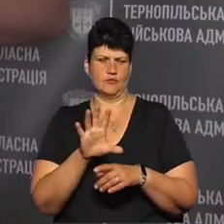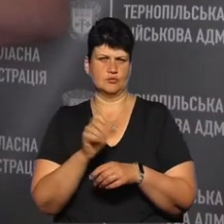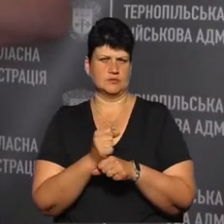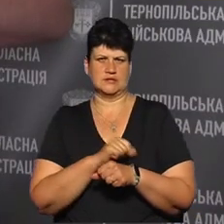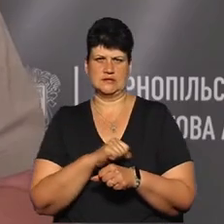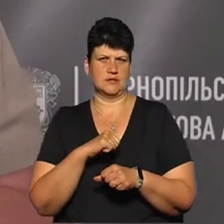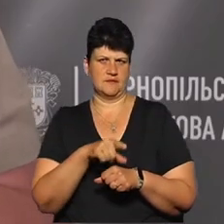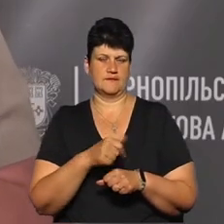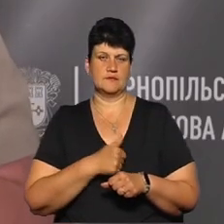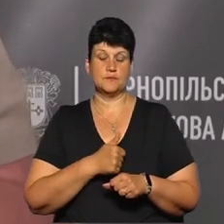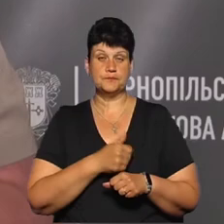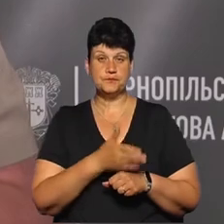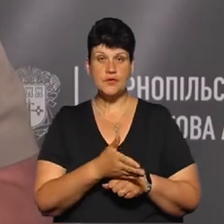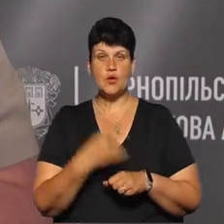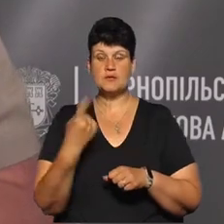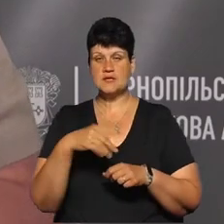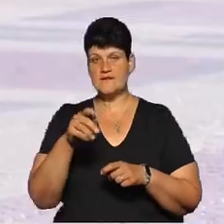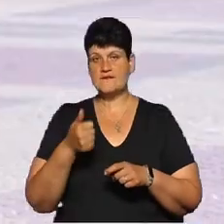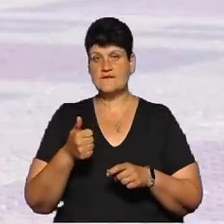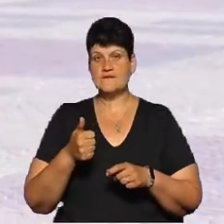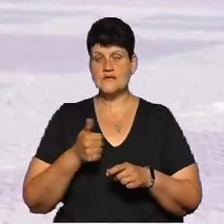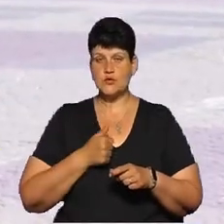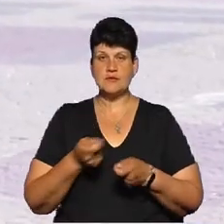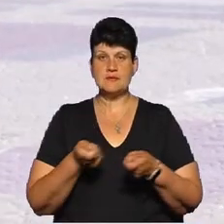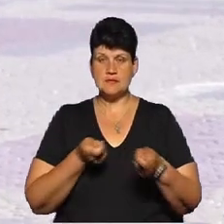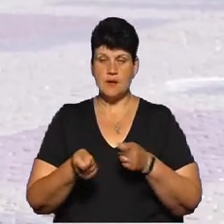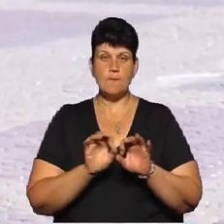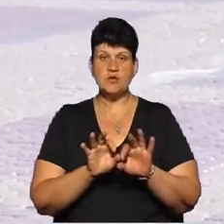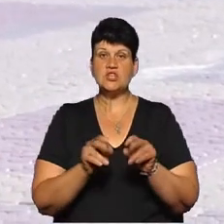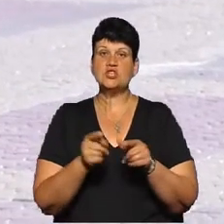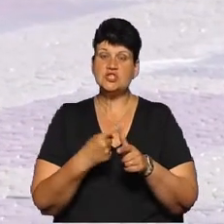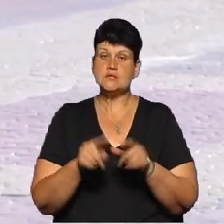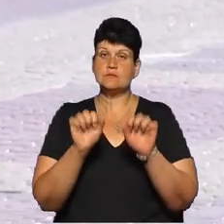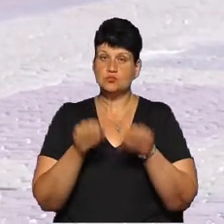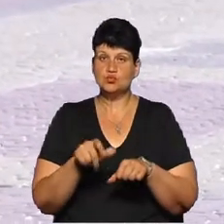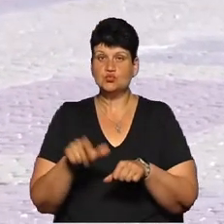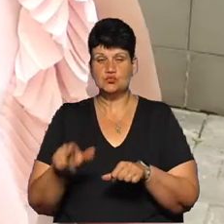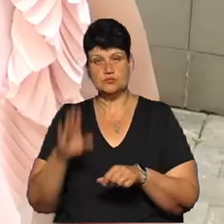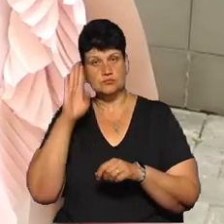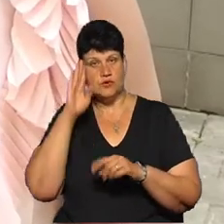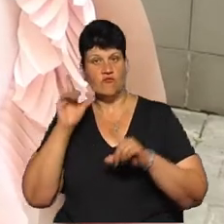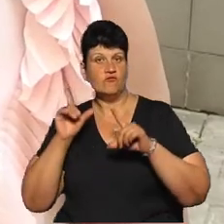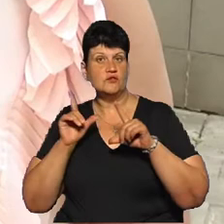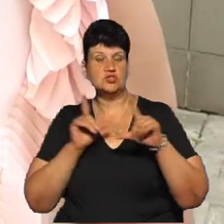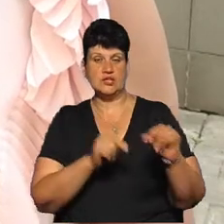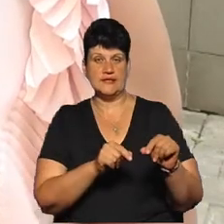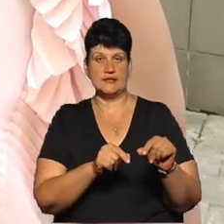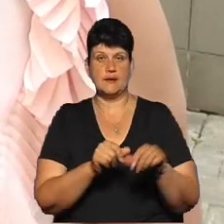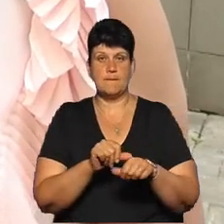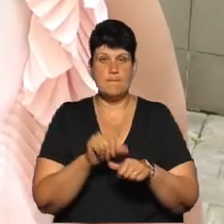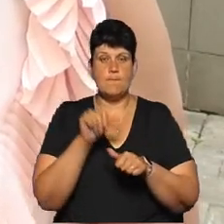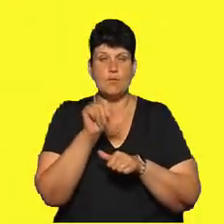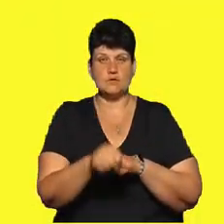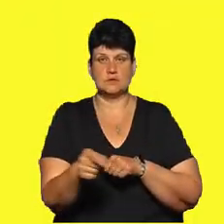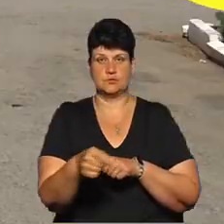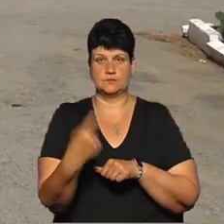обласній військовій адміністрації пояснили, чи зможуть військовозобов'язані виїжджати за межі Тернопільщини. Що каже юрист?